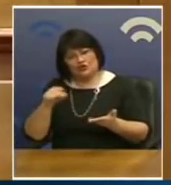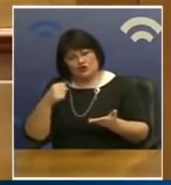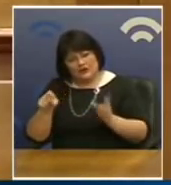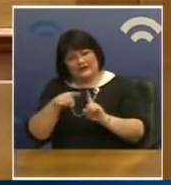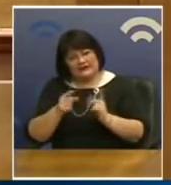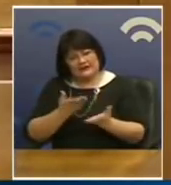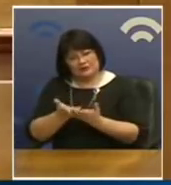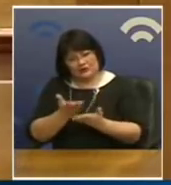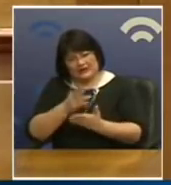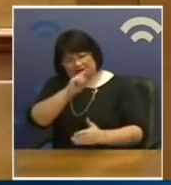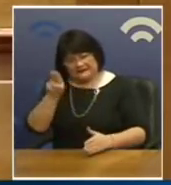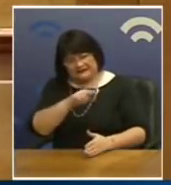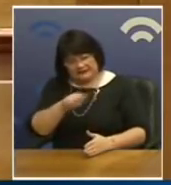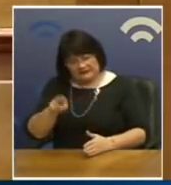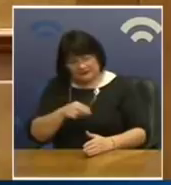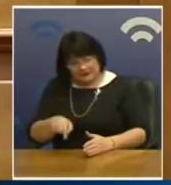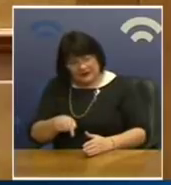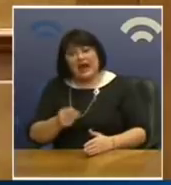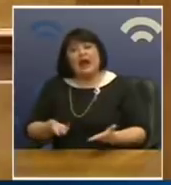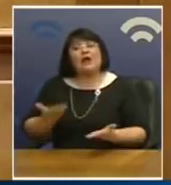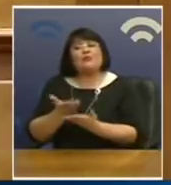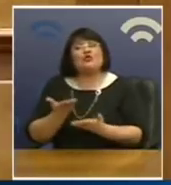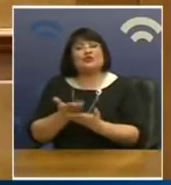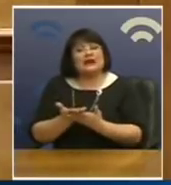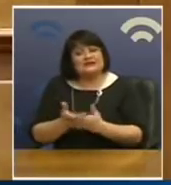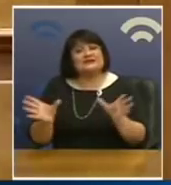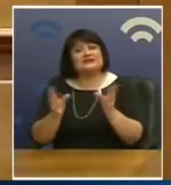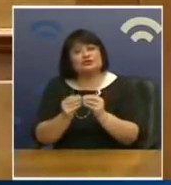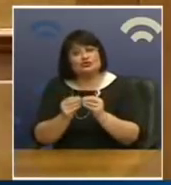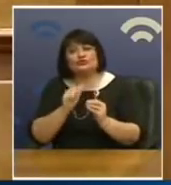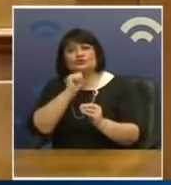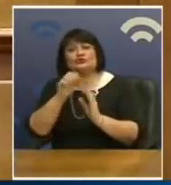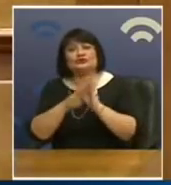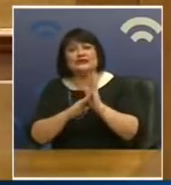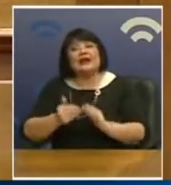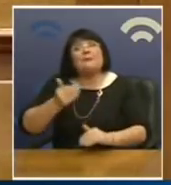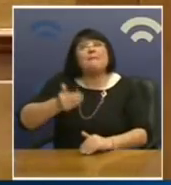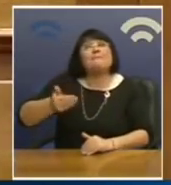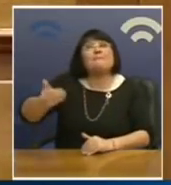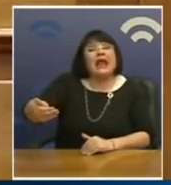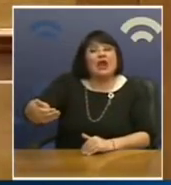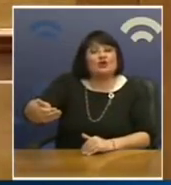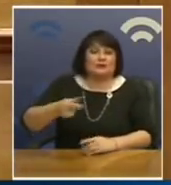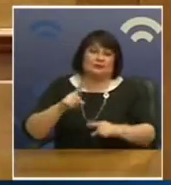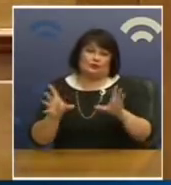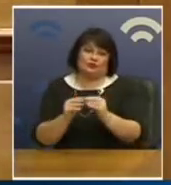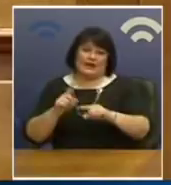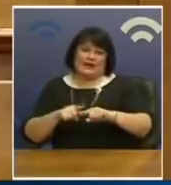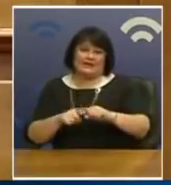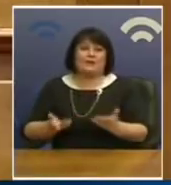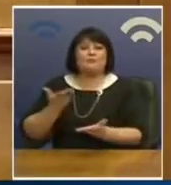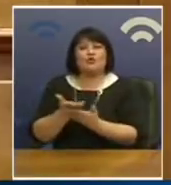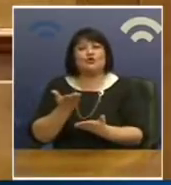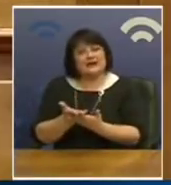αλλά θα είναι οι προτάσεις που αφορούν το Σύνταγμα του μέλλοντος της χώρας. Προτάσεις που εσείς